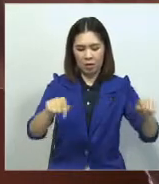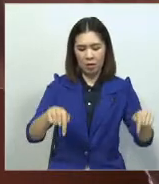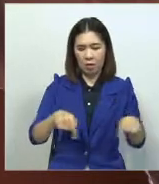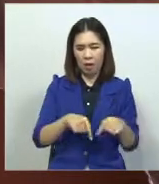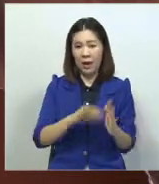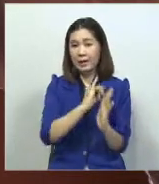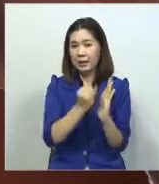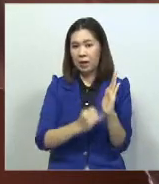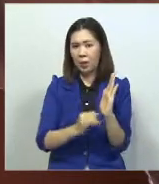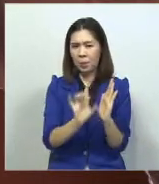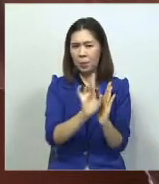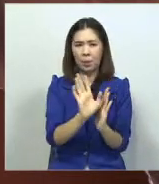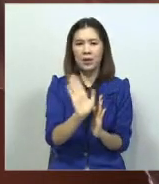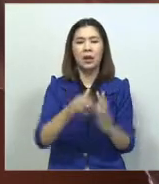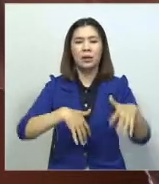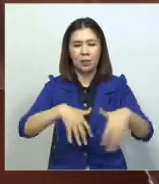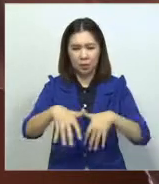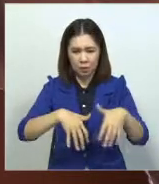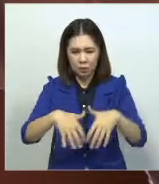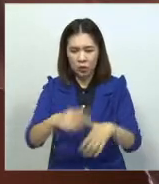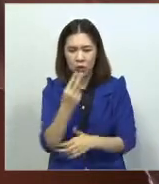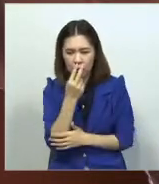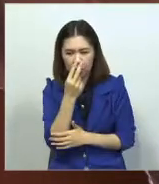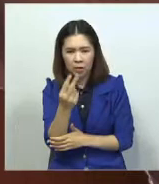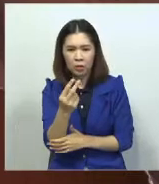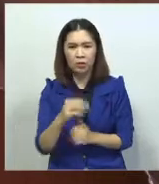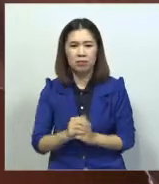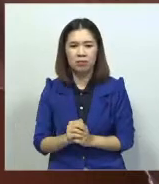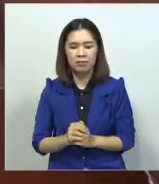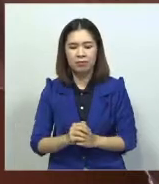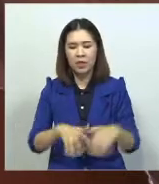แต่ว่าพี่น้องประชาชนก็เช่นเดียวกันถ้าท่านก็คงจะมาดูว่าพี่น้องประชาชน